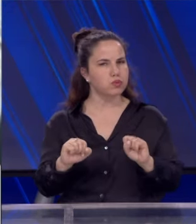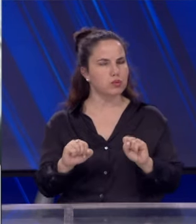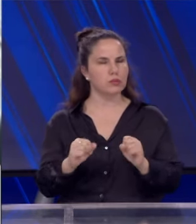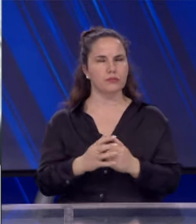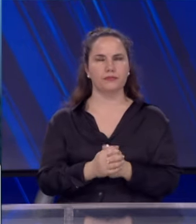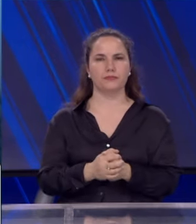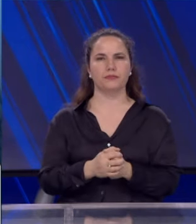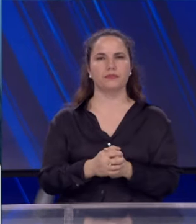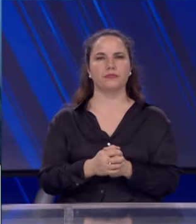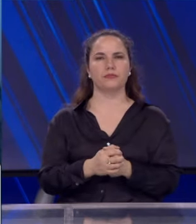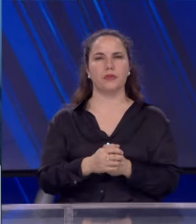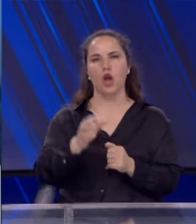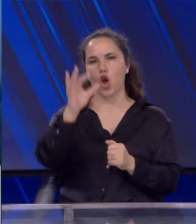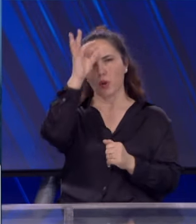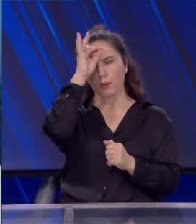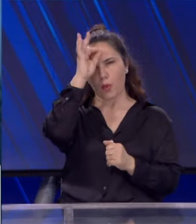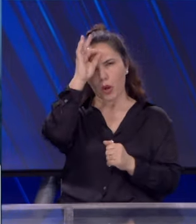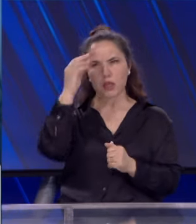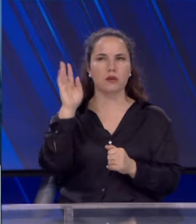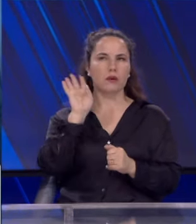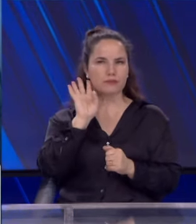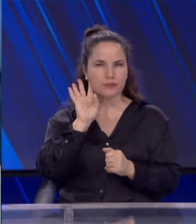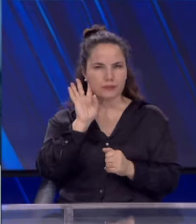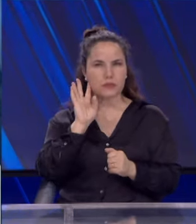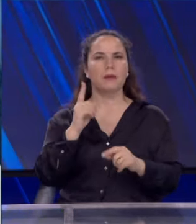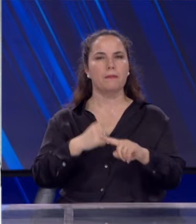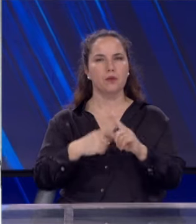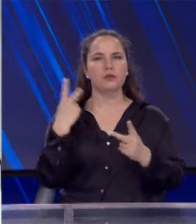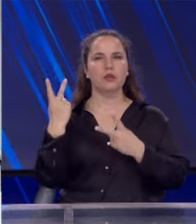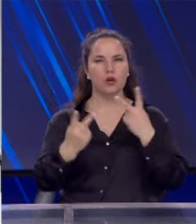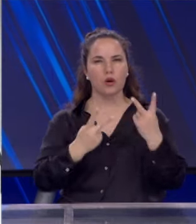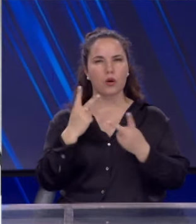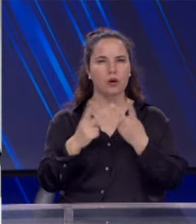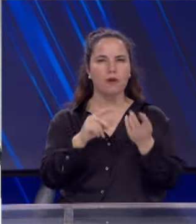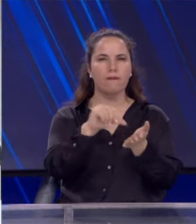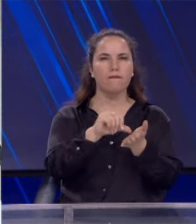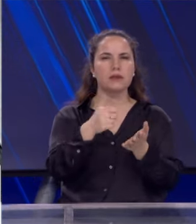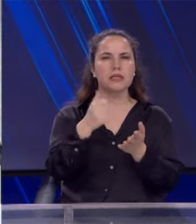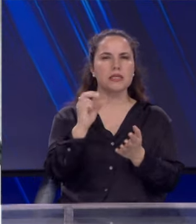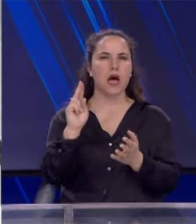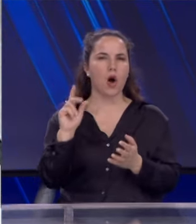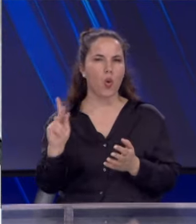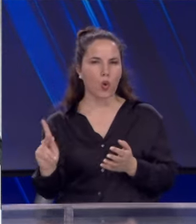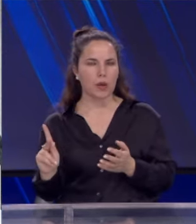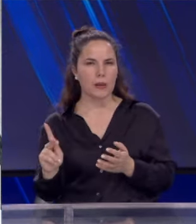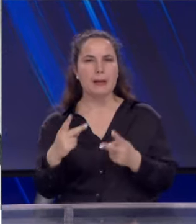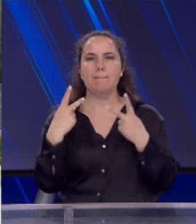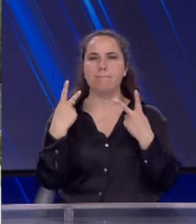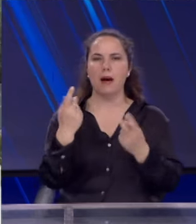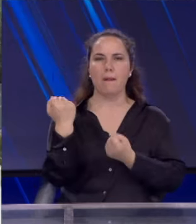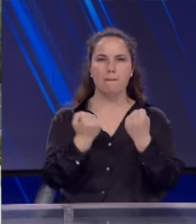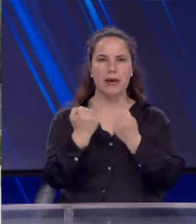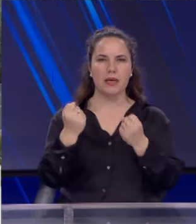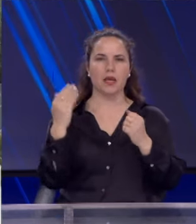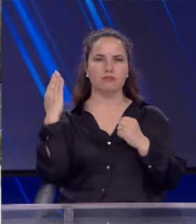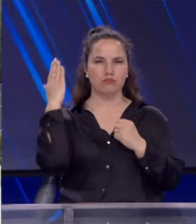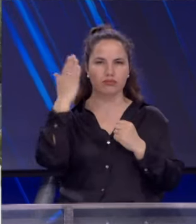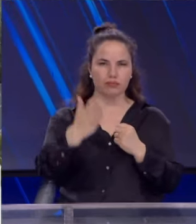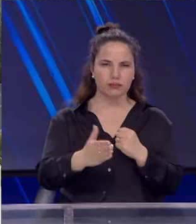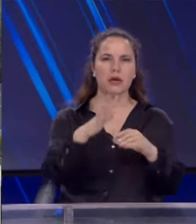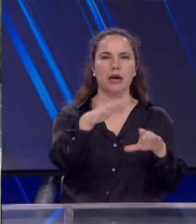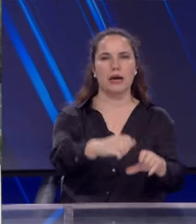pranga. Agentët kishin informacion se pranë rreth rrotullimit të Saukut i riu po qarkullonte i armatosur dhe menjëherë arritën që ta lokalizonin